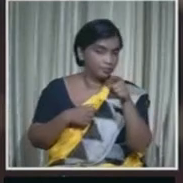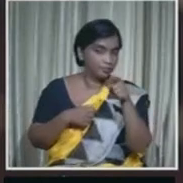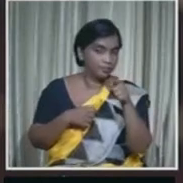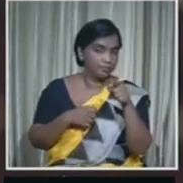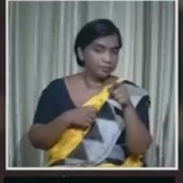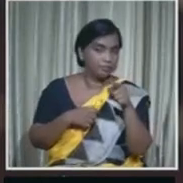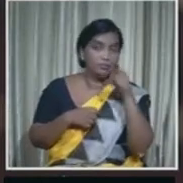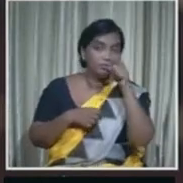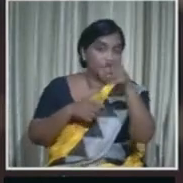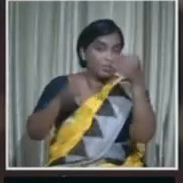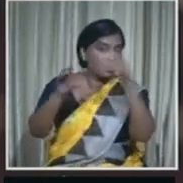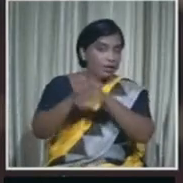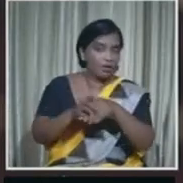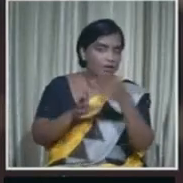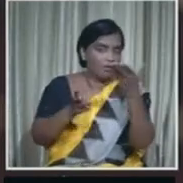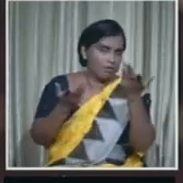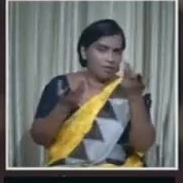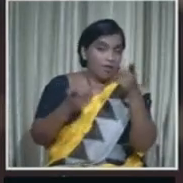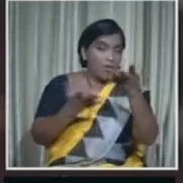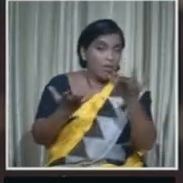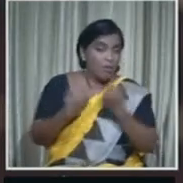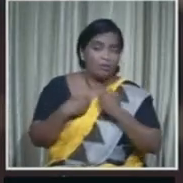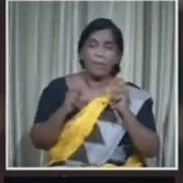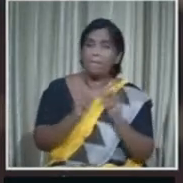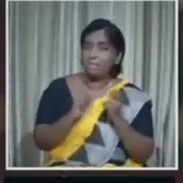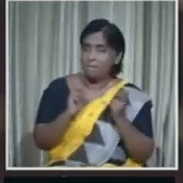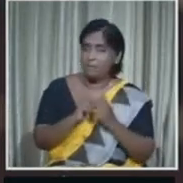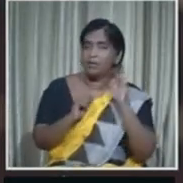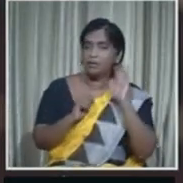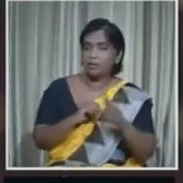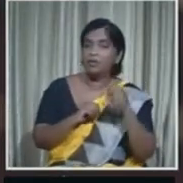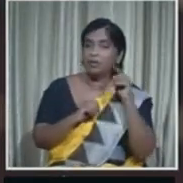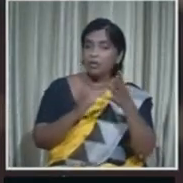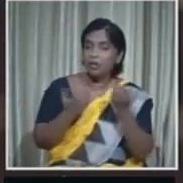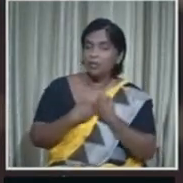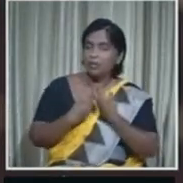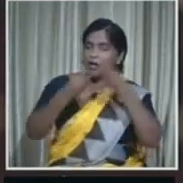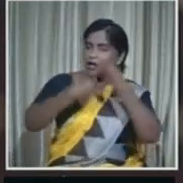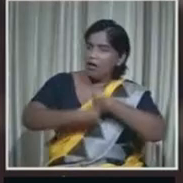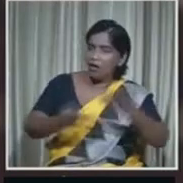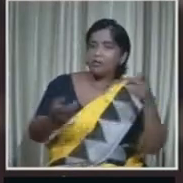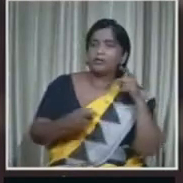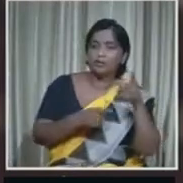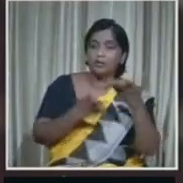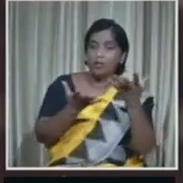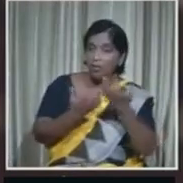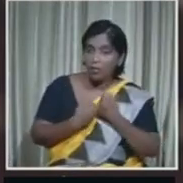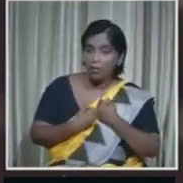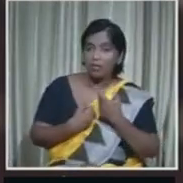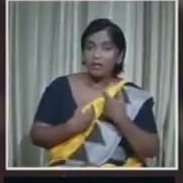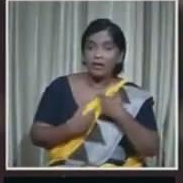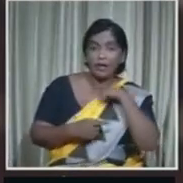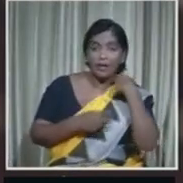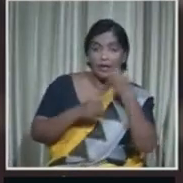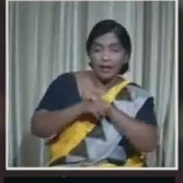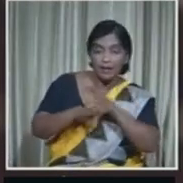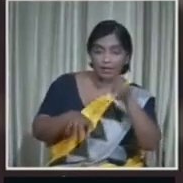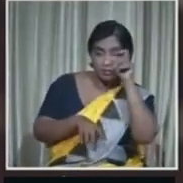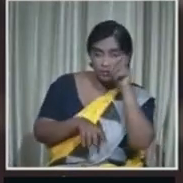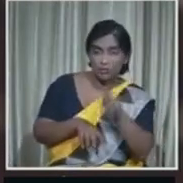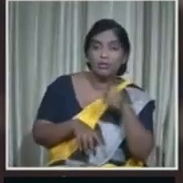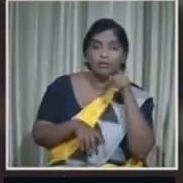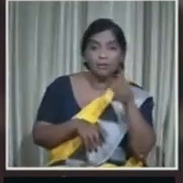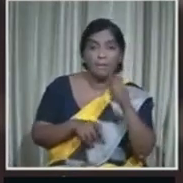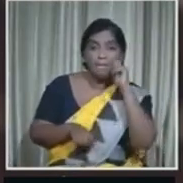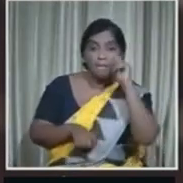එතන නැහැ. තමුන්නාසට ඕනේ අර්බුදය. තමුන්නාසට ඕනේ විනාශය. තමුන්නාසට ඕනේ ලේ දකින්න. තමුන්නාසට ඕනේ